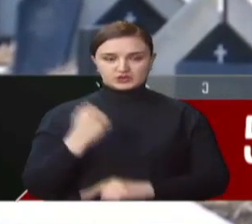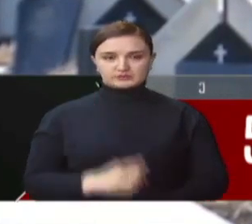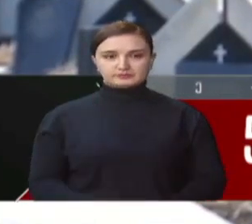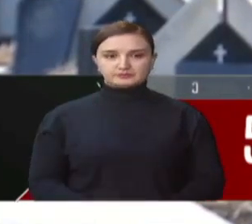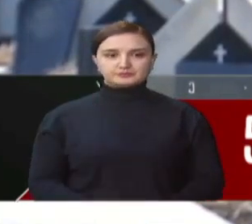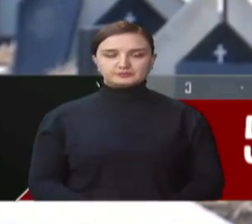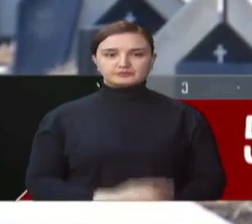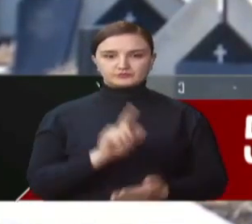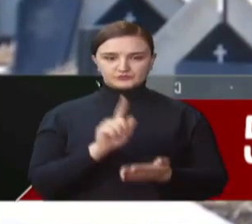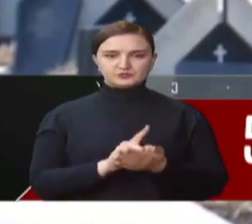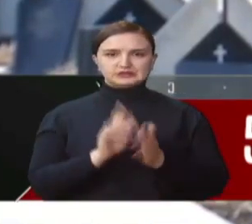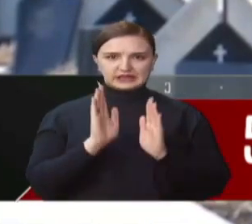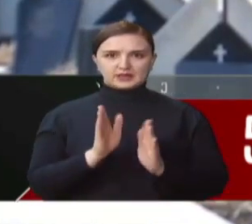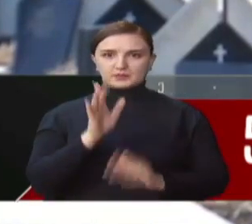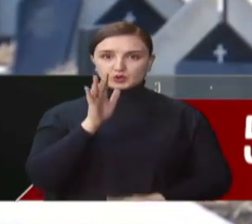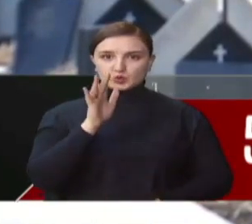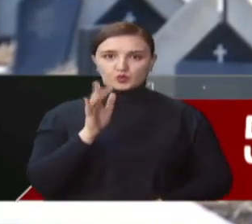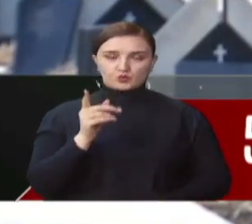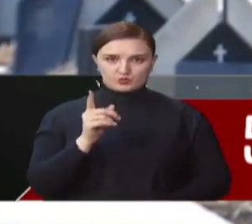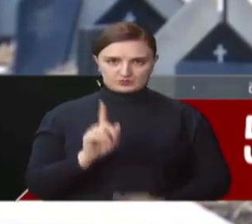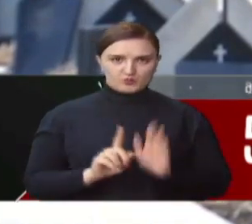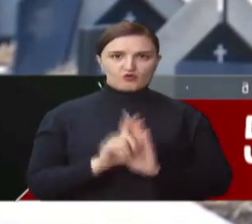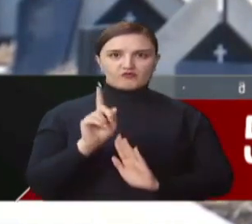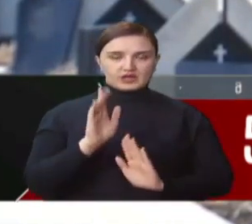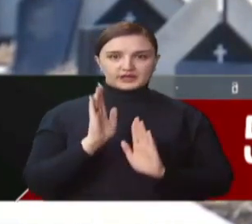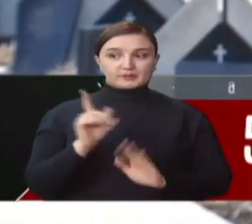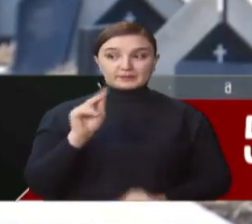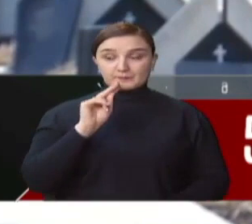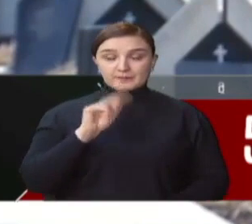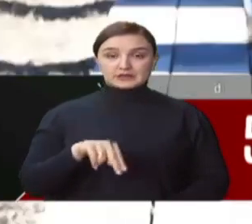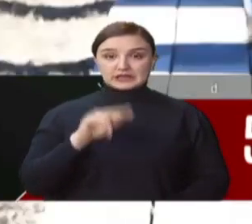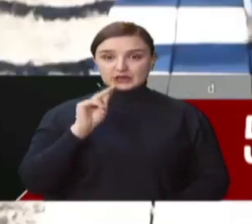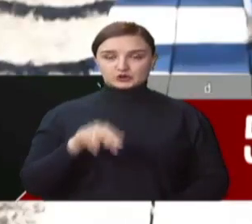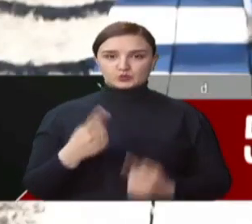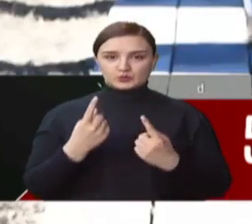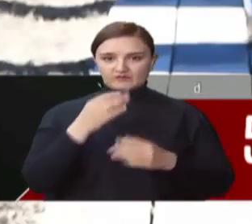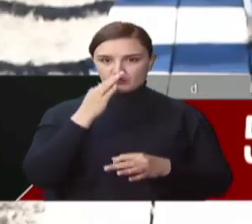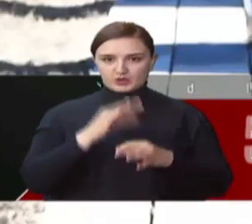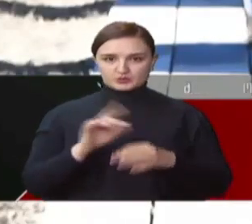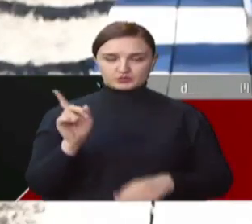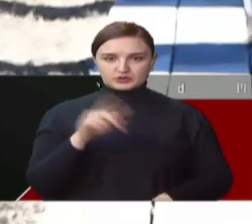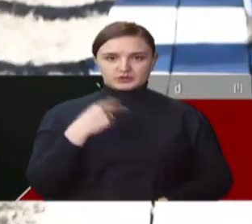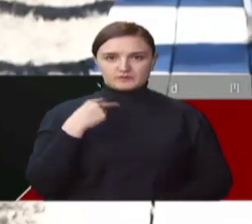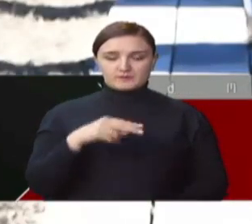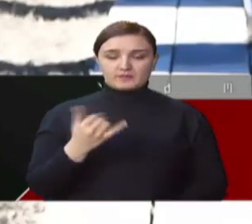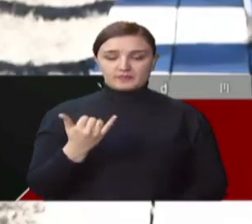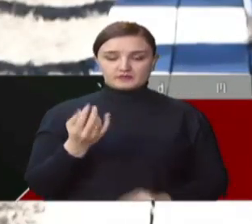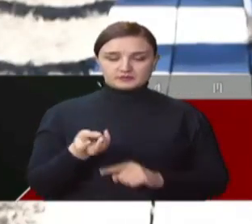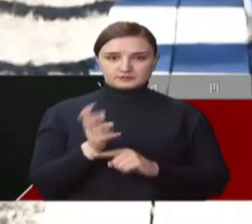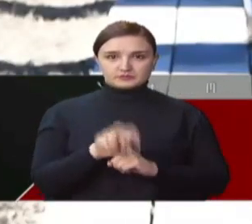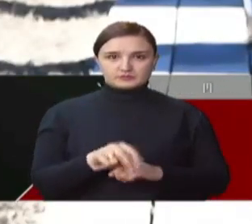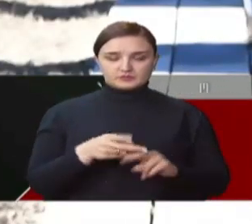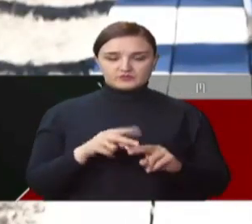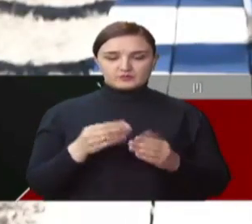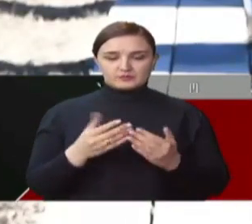და აუცილებლა დადგება ის დრო, როდესაც პასუხსაგებელ ჩადენილი დანაშაულისთვის. დღეს მაგისტვის ვართ, მოსული აქ, რომ